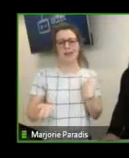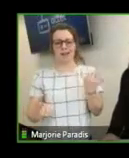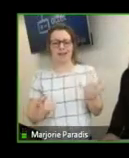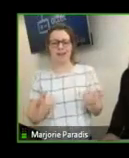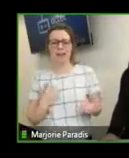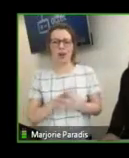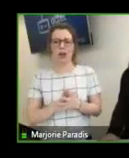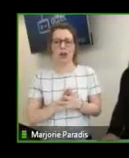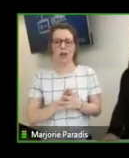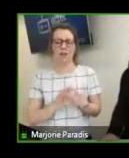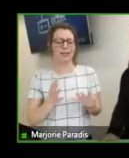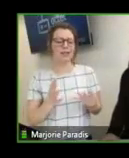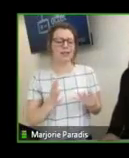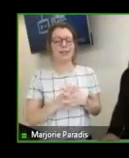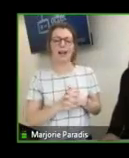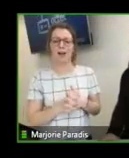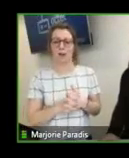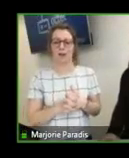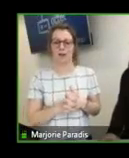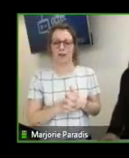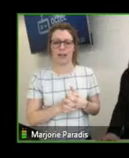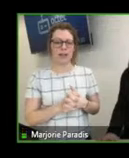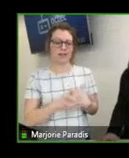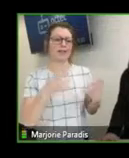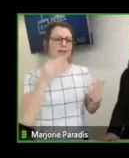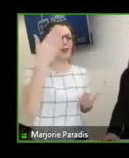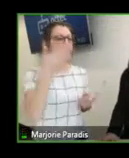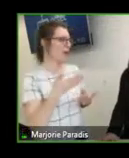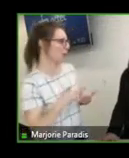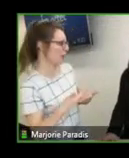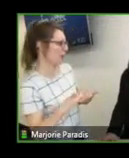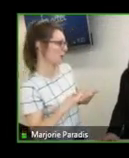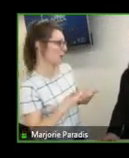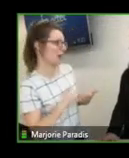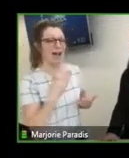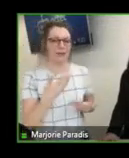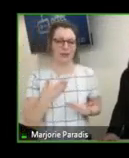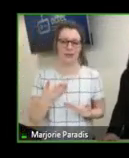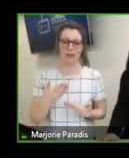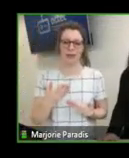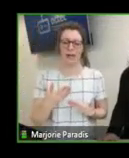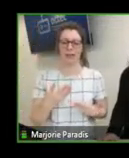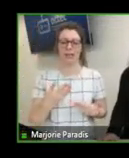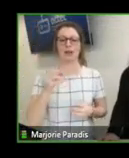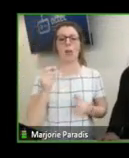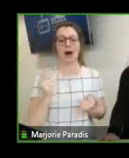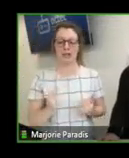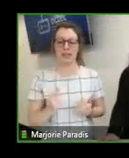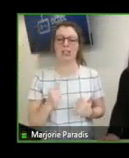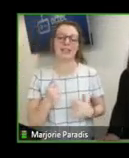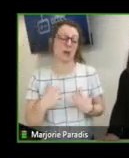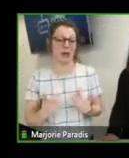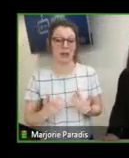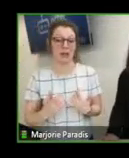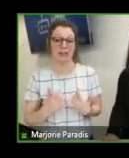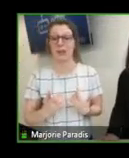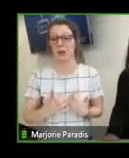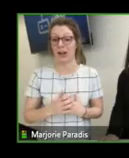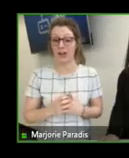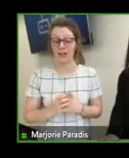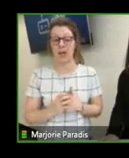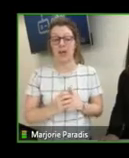toute assez, tu sais, ça tenait la route en fait. C'est certain qu'en faire une lecture avisée nous amène à dire « ouais, ok,